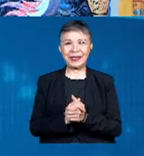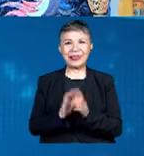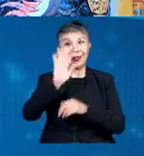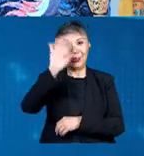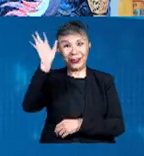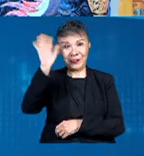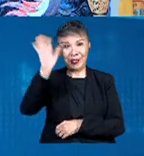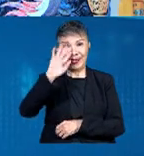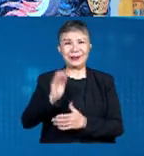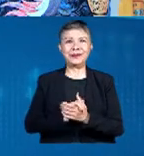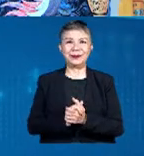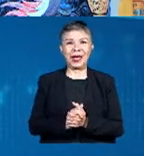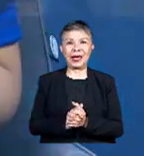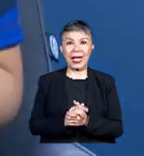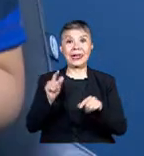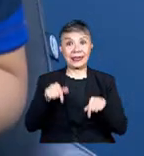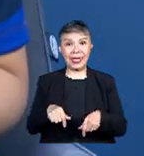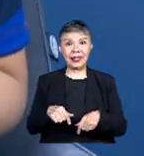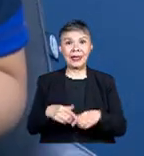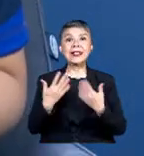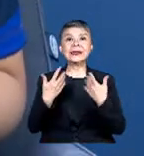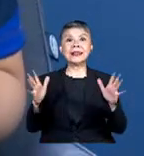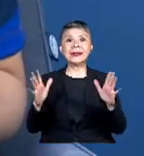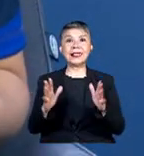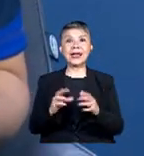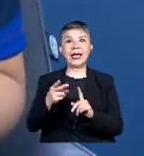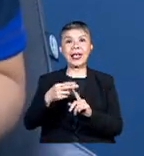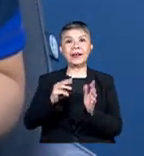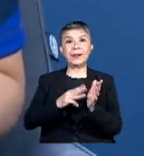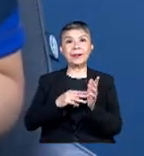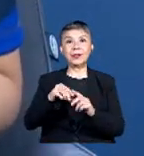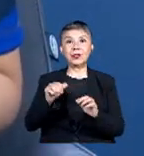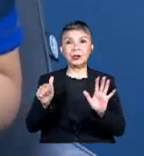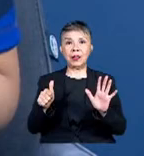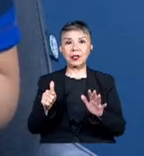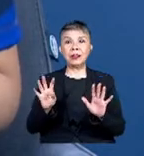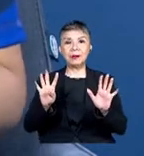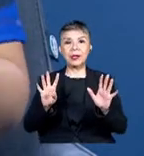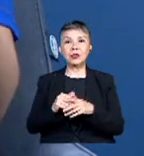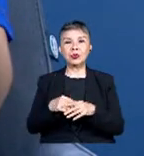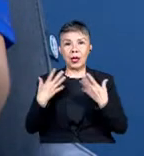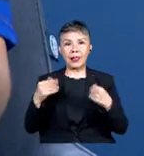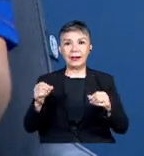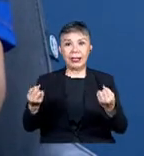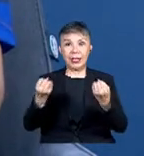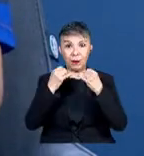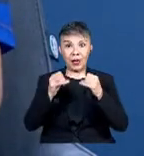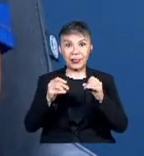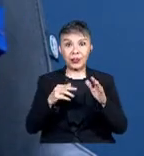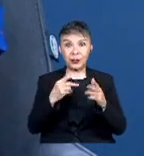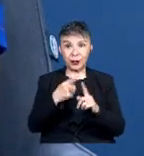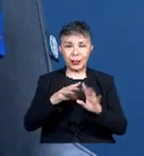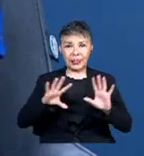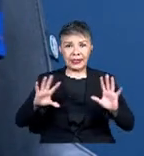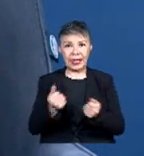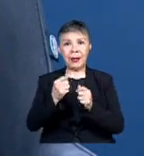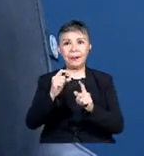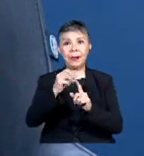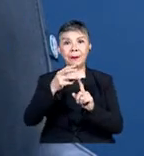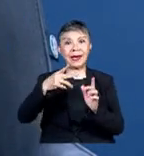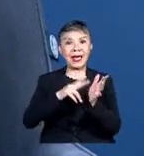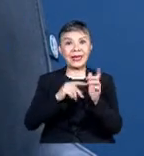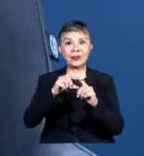Sampai jumpa. Ya, baik. Jadi demikianlah FMB 9 hari ini. Semoga dialog ini dapat menambah informasi mengenai kesiapan